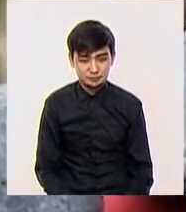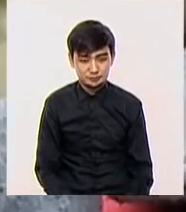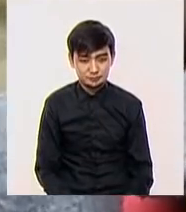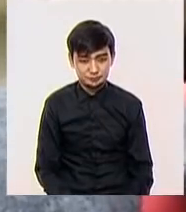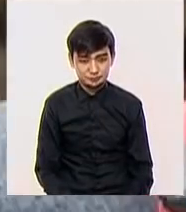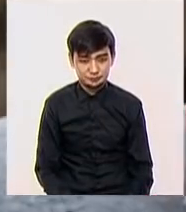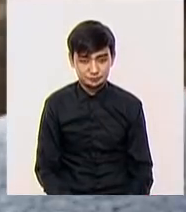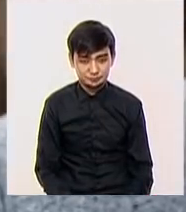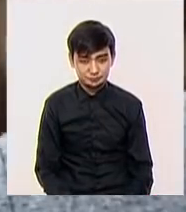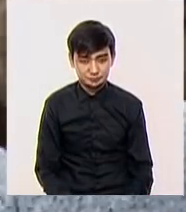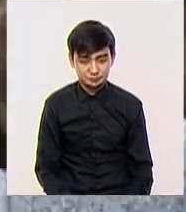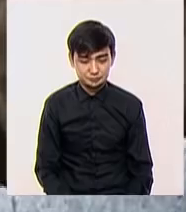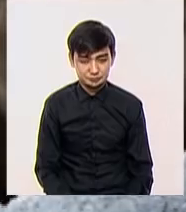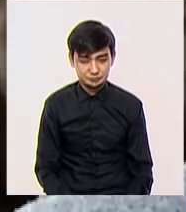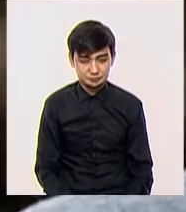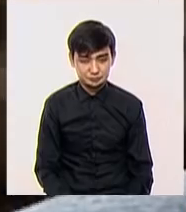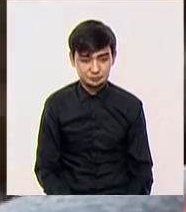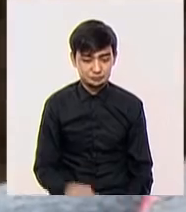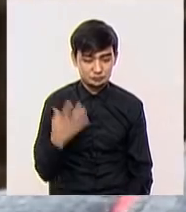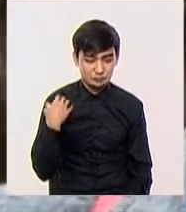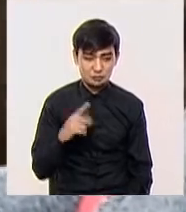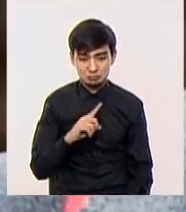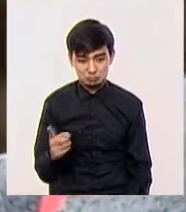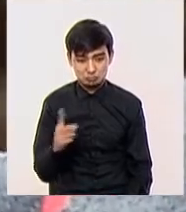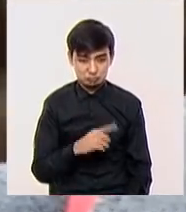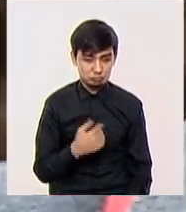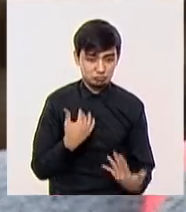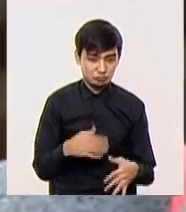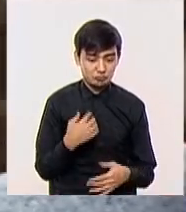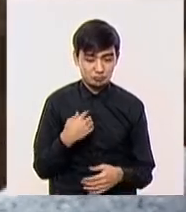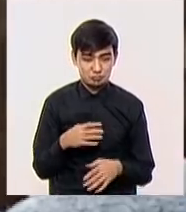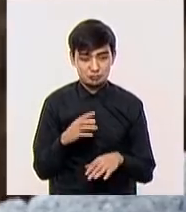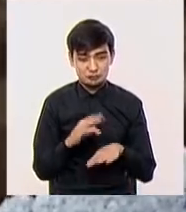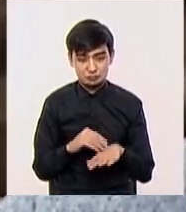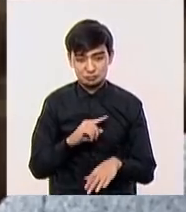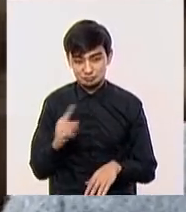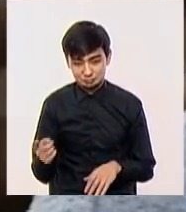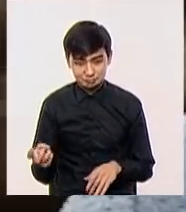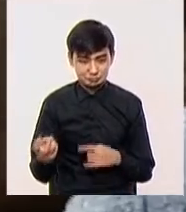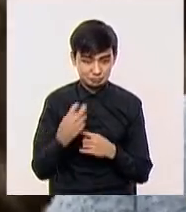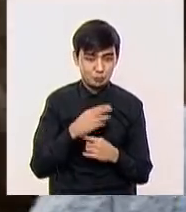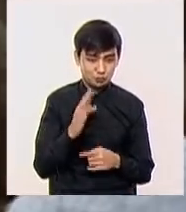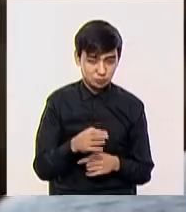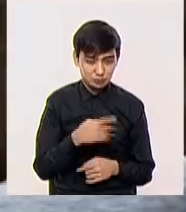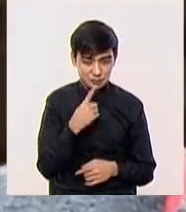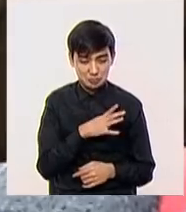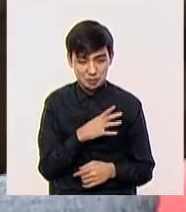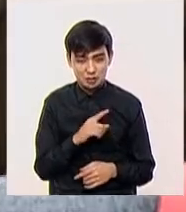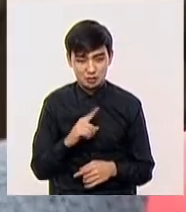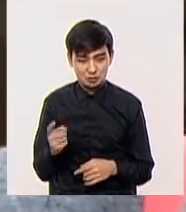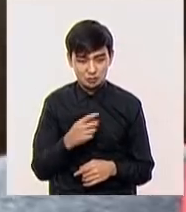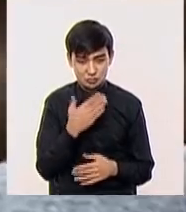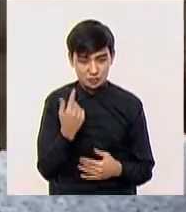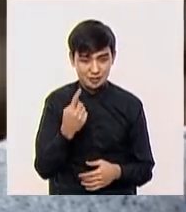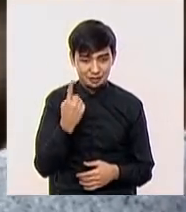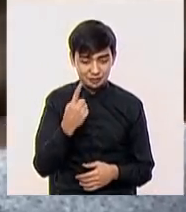Иә. Бастығына барам, жұмысына барып қайтам деген қайтарда қайта алмай қалса осыны. Бір көзі жоқ